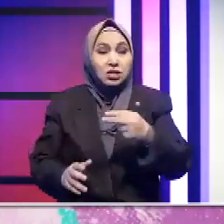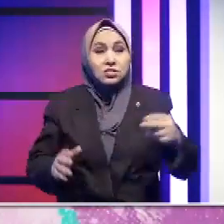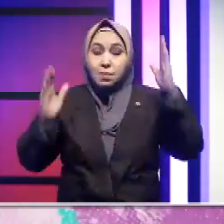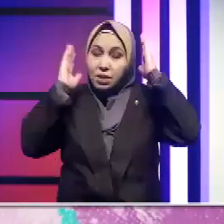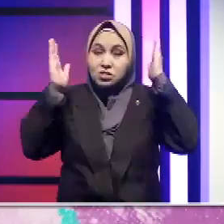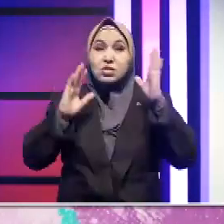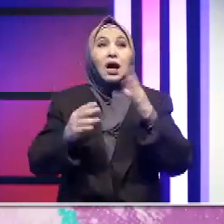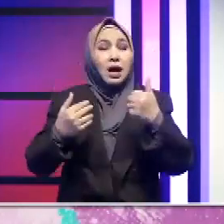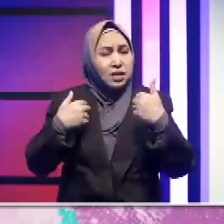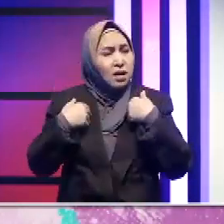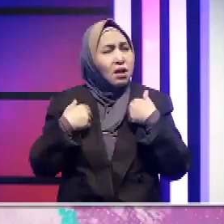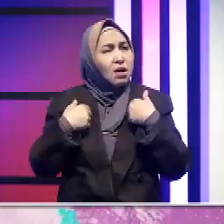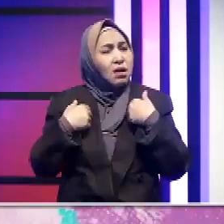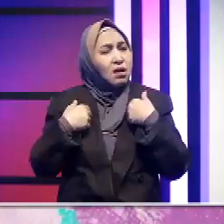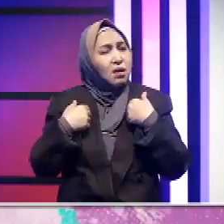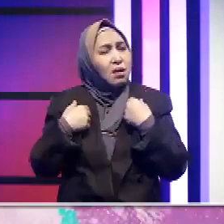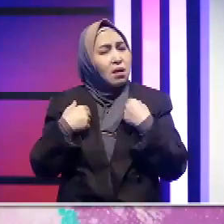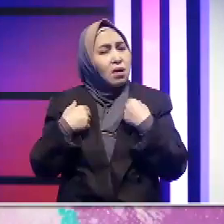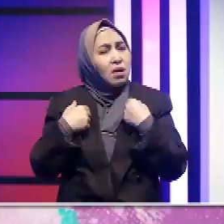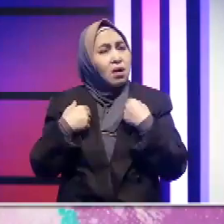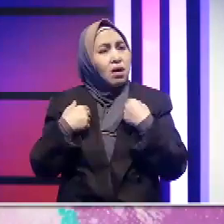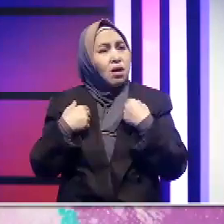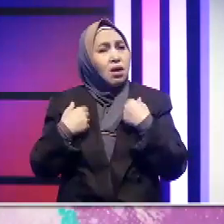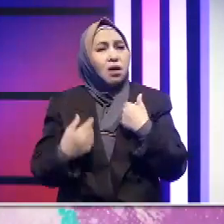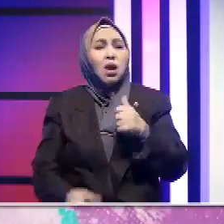ada teman-temannya a lumache